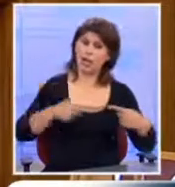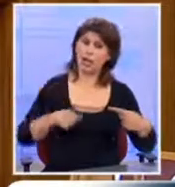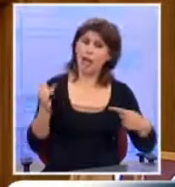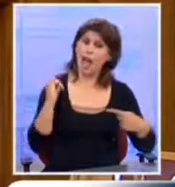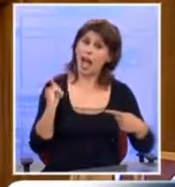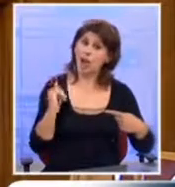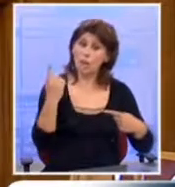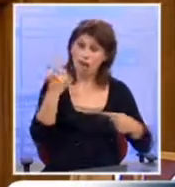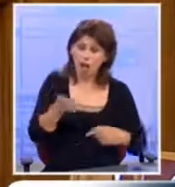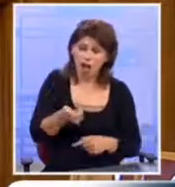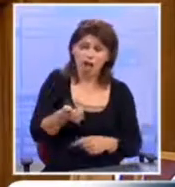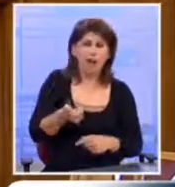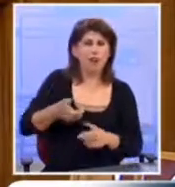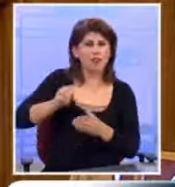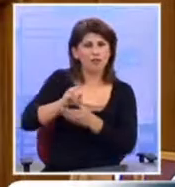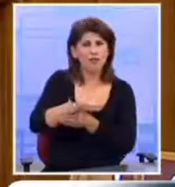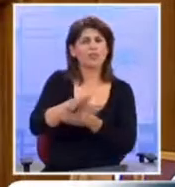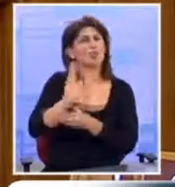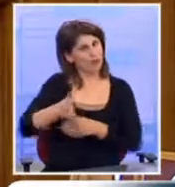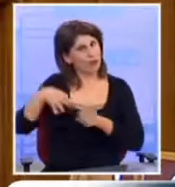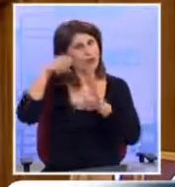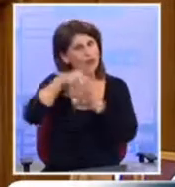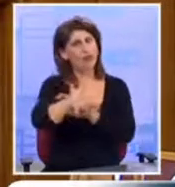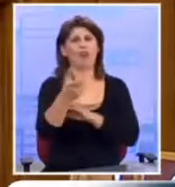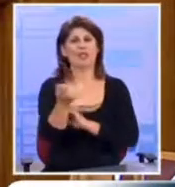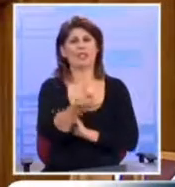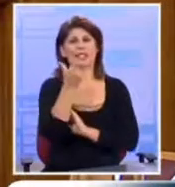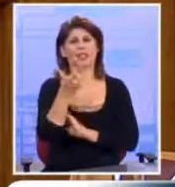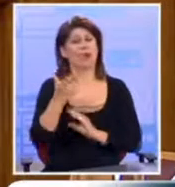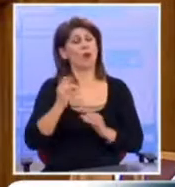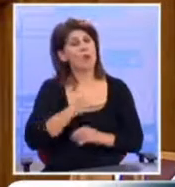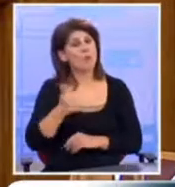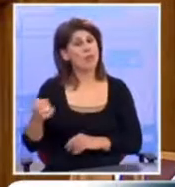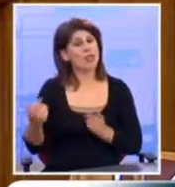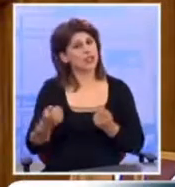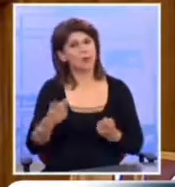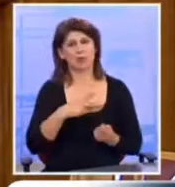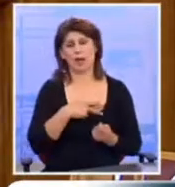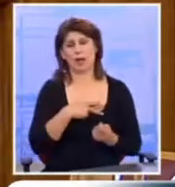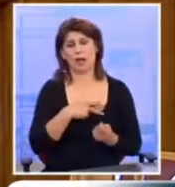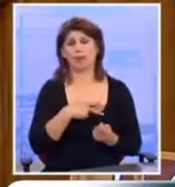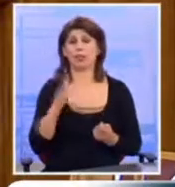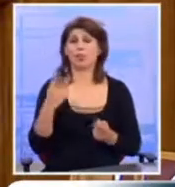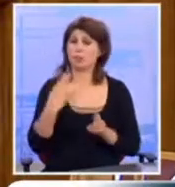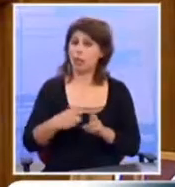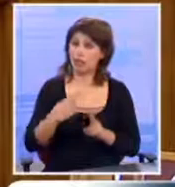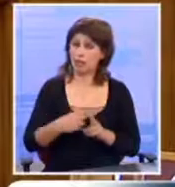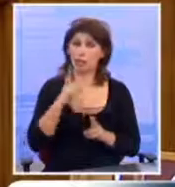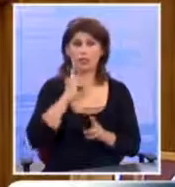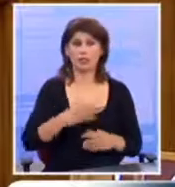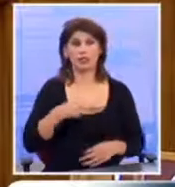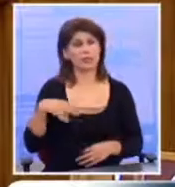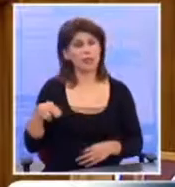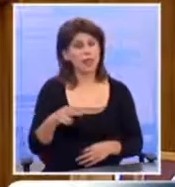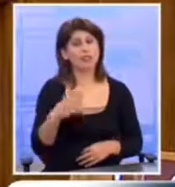ένα φακουδάκι μπορεί να ρίξει φως, αρκεί να το χρησιμοποιεί σωστά. Το μείζον, κυρίες και κύριοι